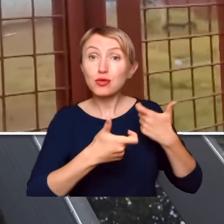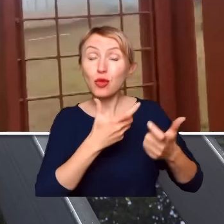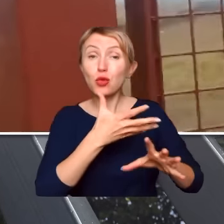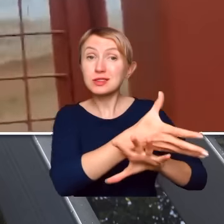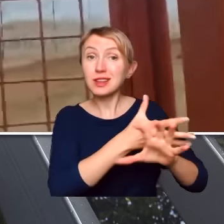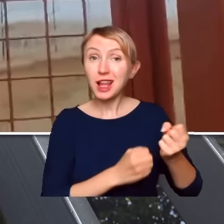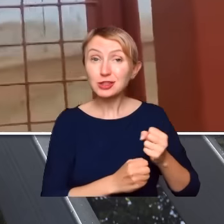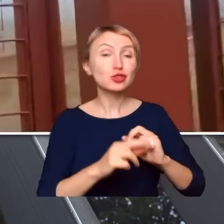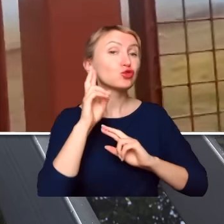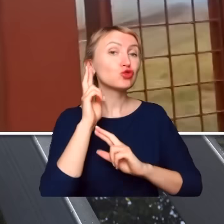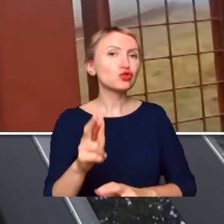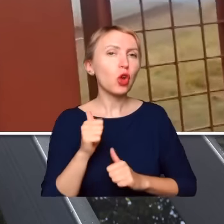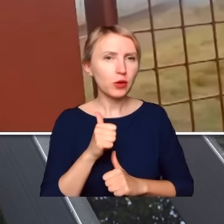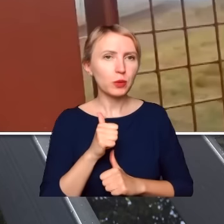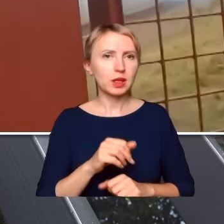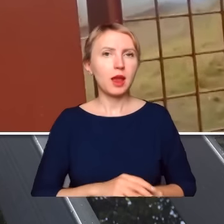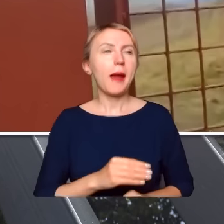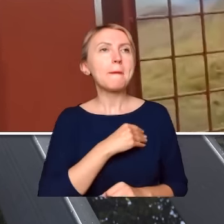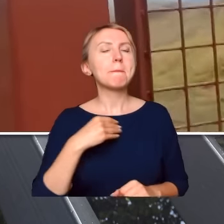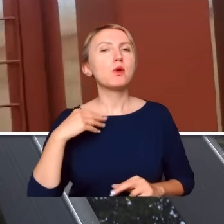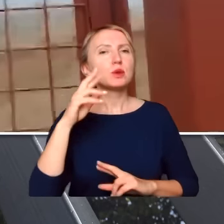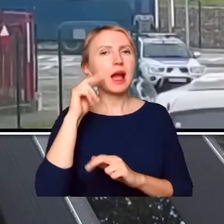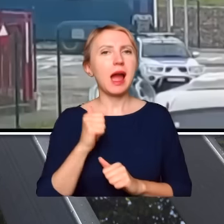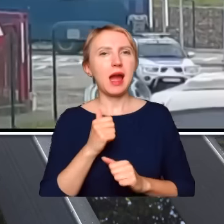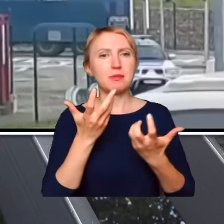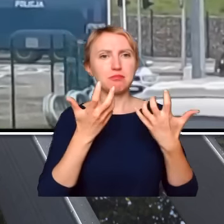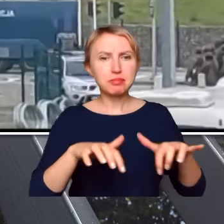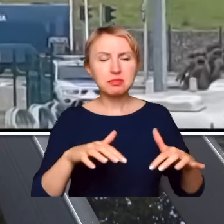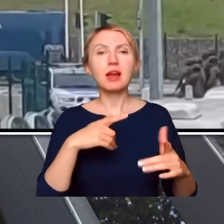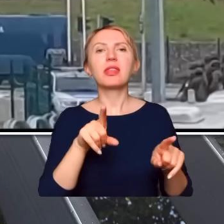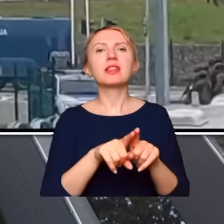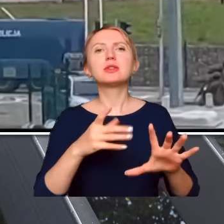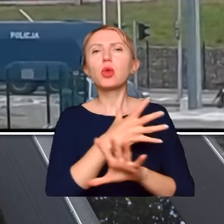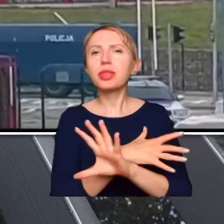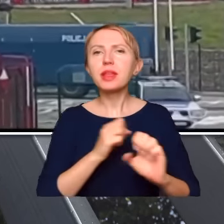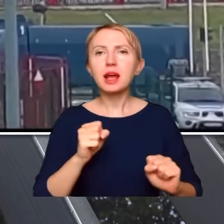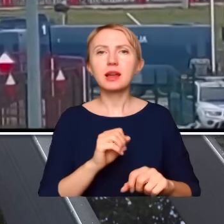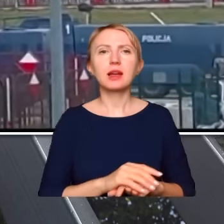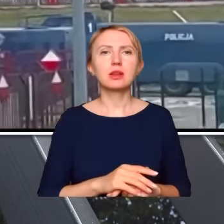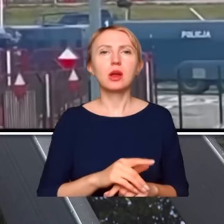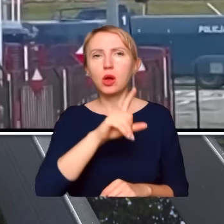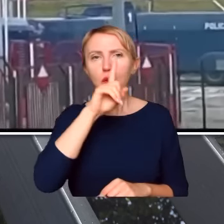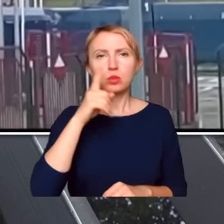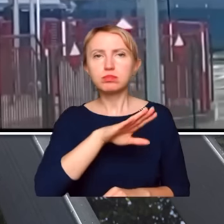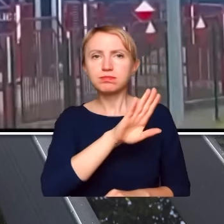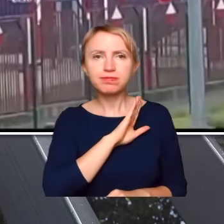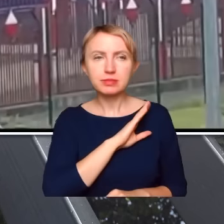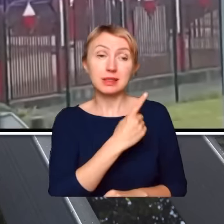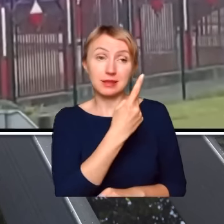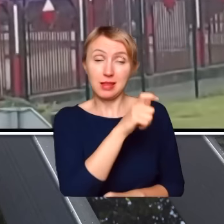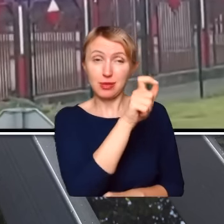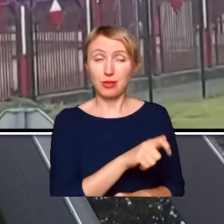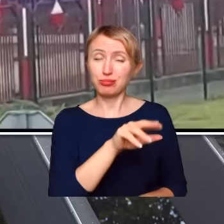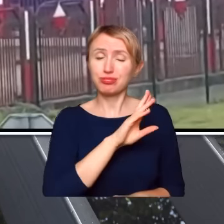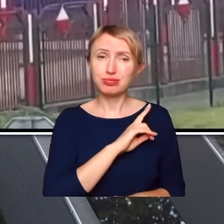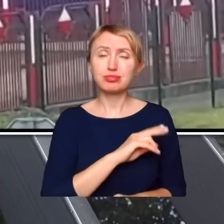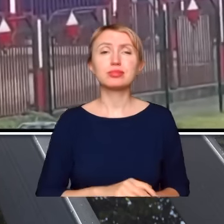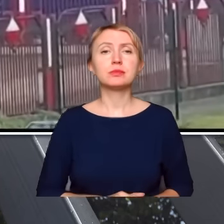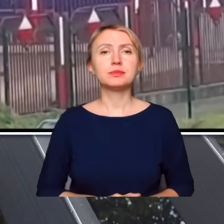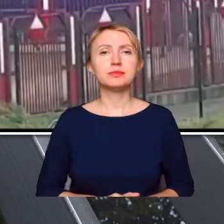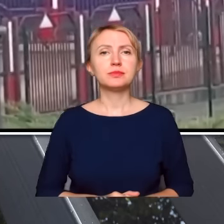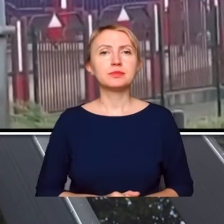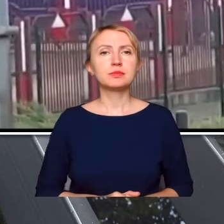żołnierzy, zdemobilizowania polskiej armii, a w rezultacie tragedii, ofiar śmiertelnych. Czy ofiary na razie śmiertelnej, na szczęście jednej,